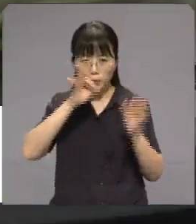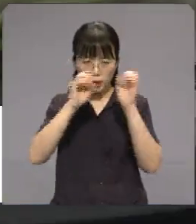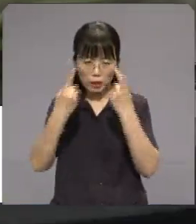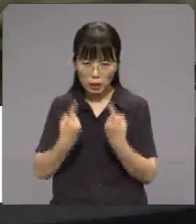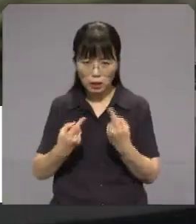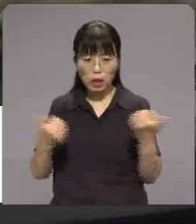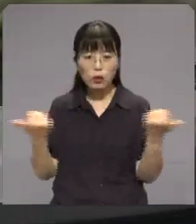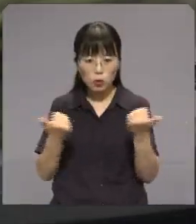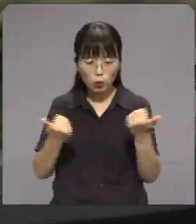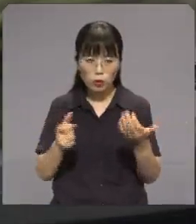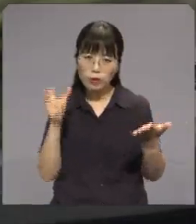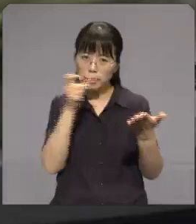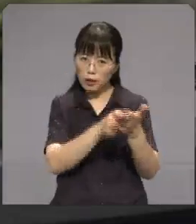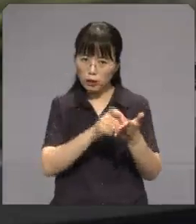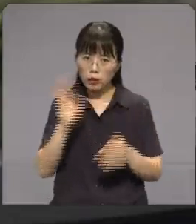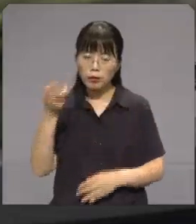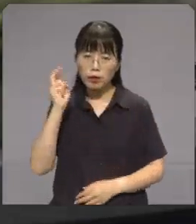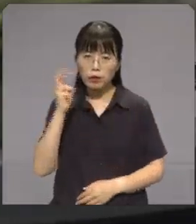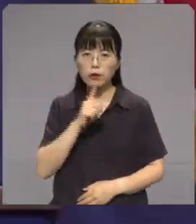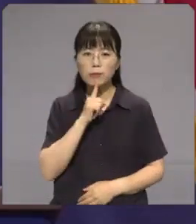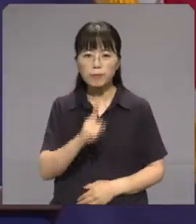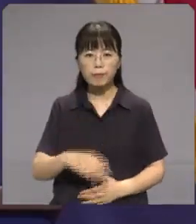논의를 상정할 것이라고